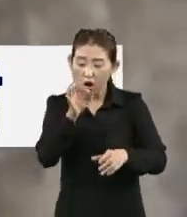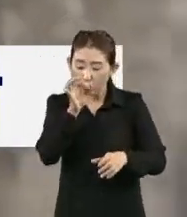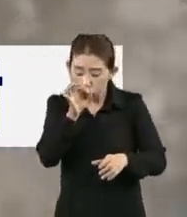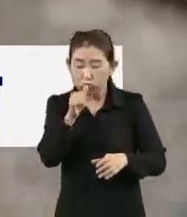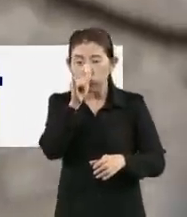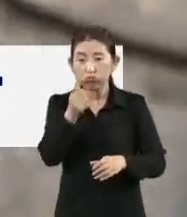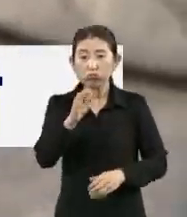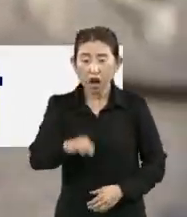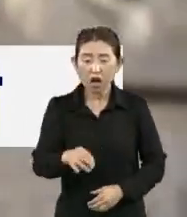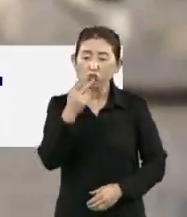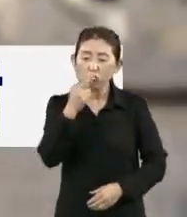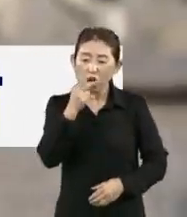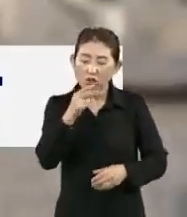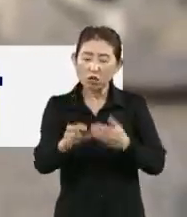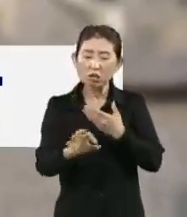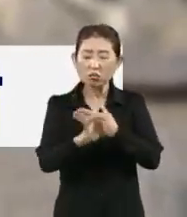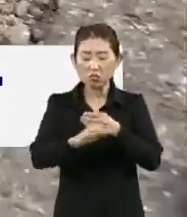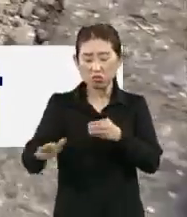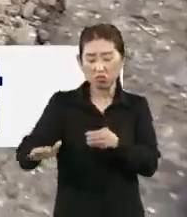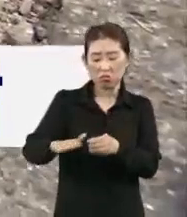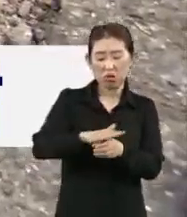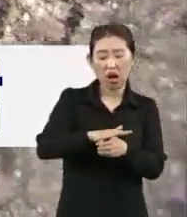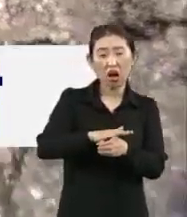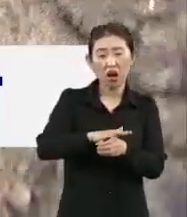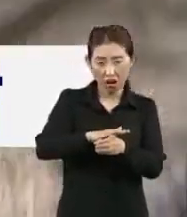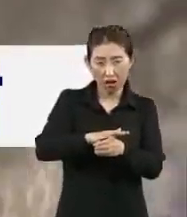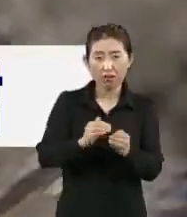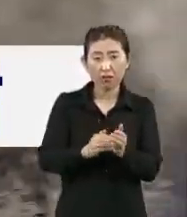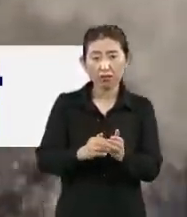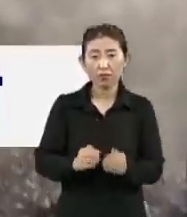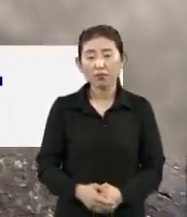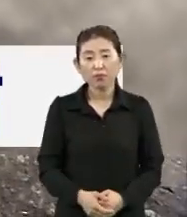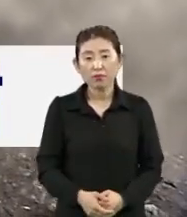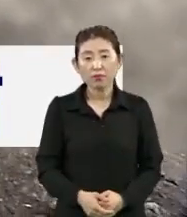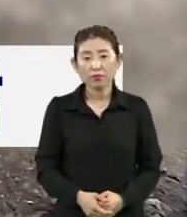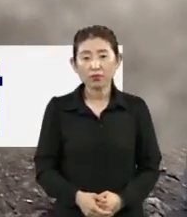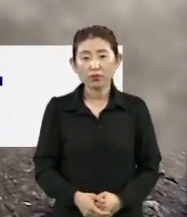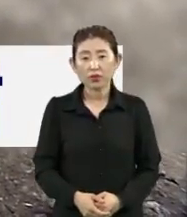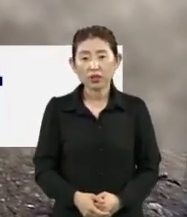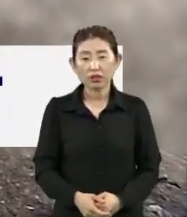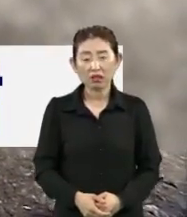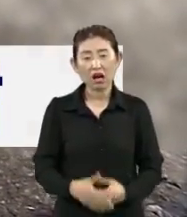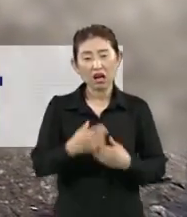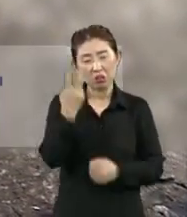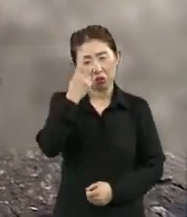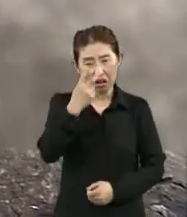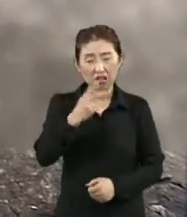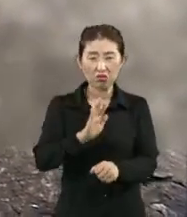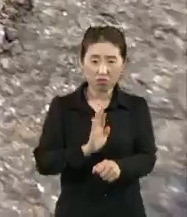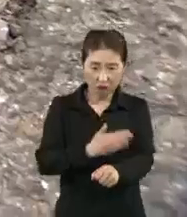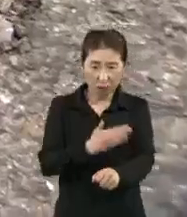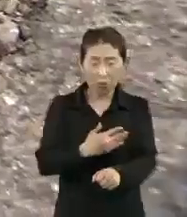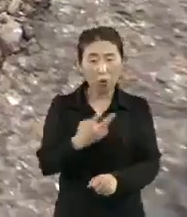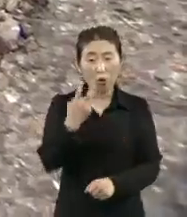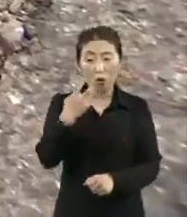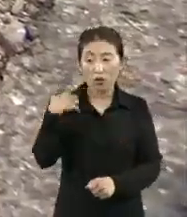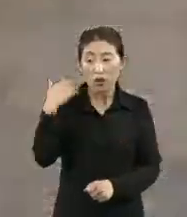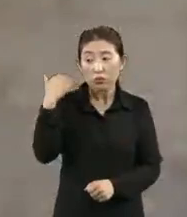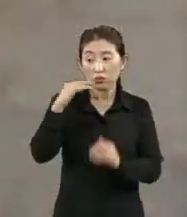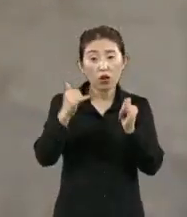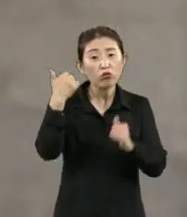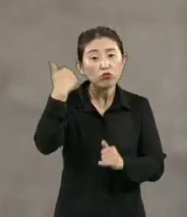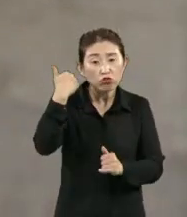상태였지만 플라스틱 재질의 수도 계량기 덮개를 임시로 덮어놨던 것으로 전해져 안전관리 소홀에 대한 책임 소재가 가려져야